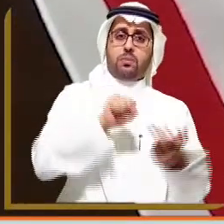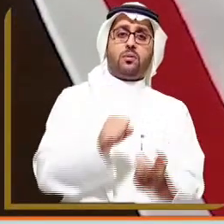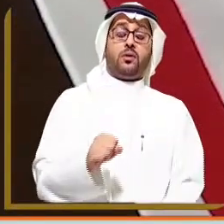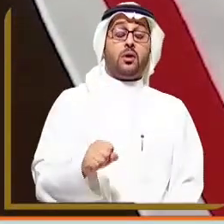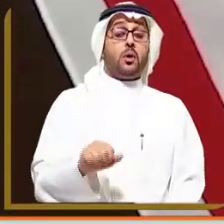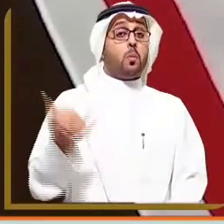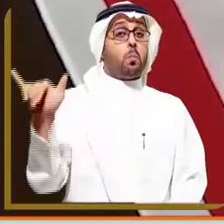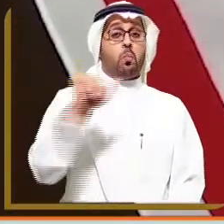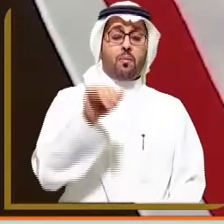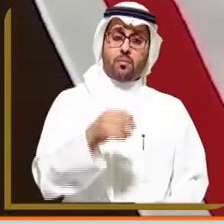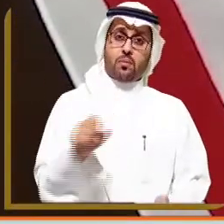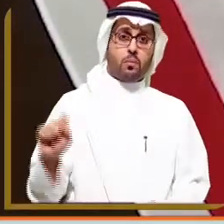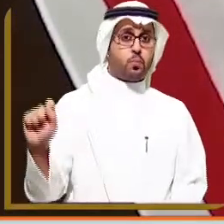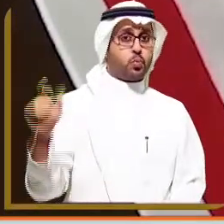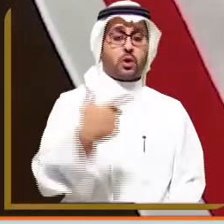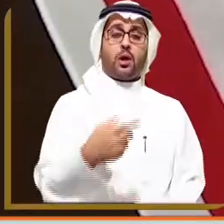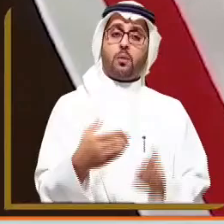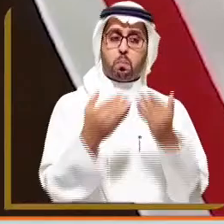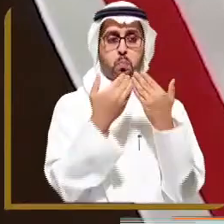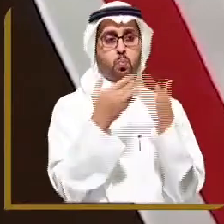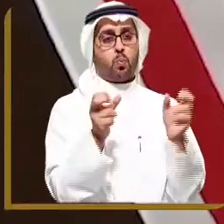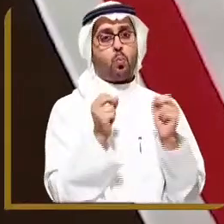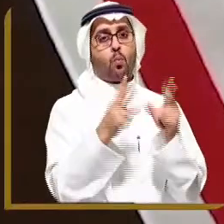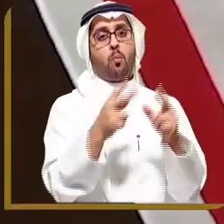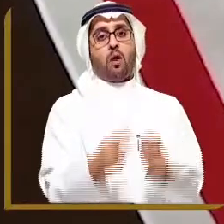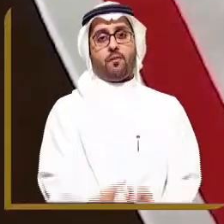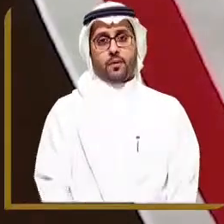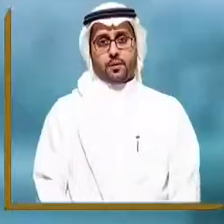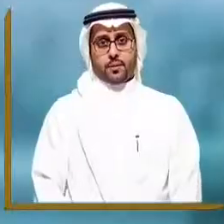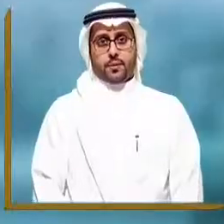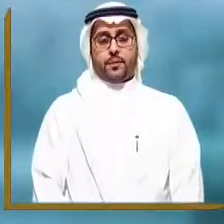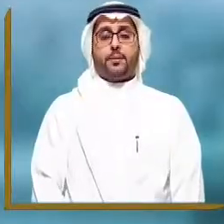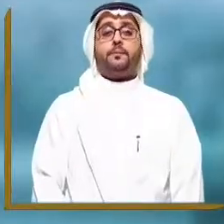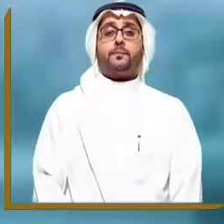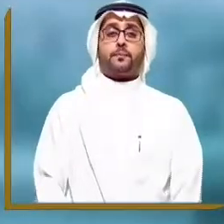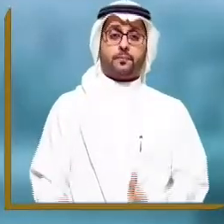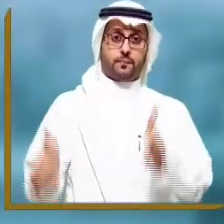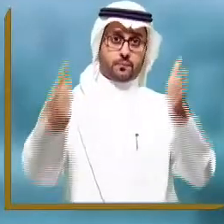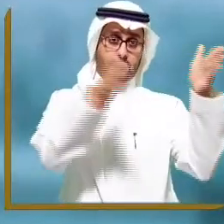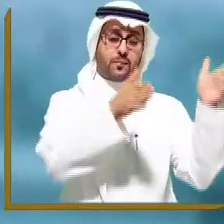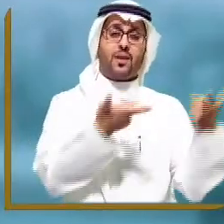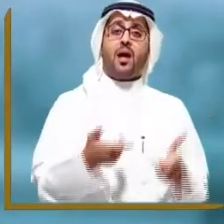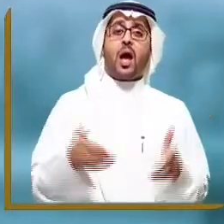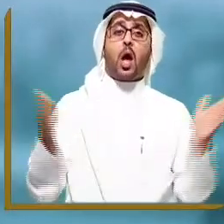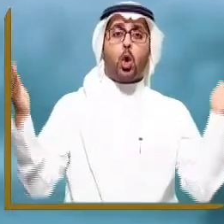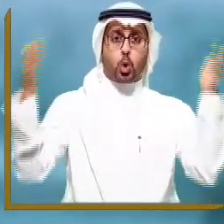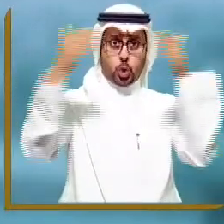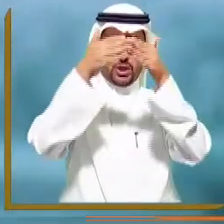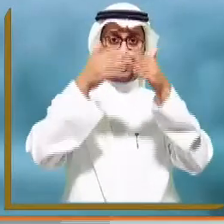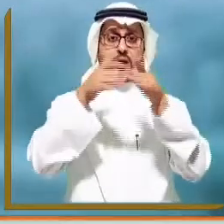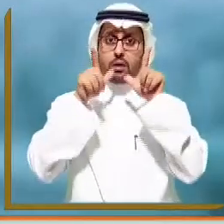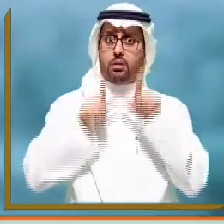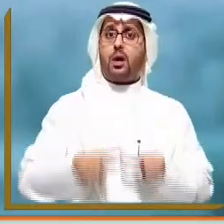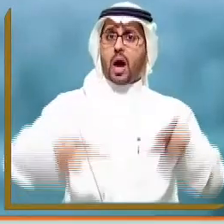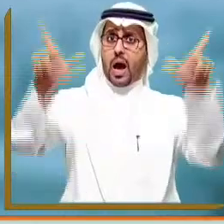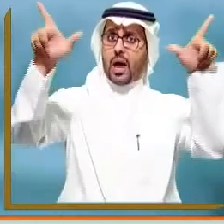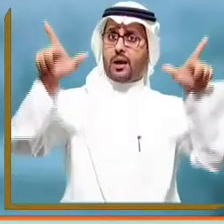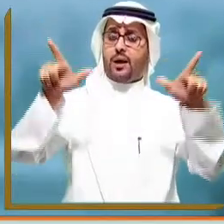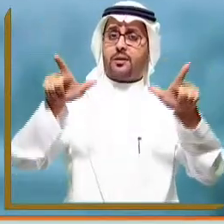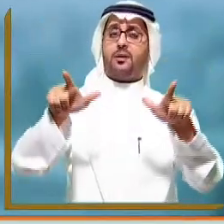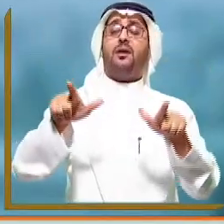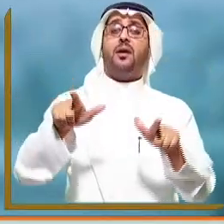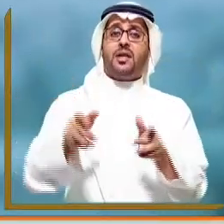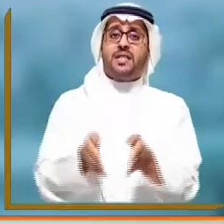وغير المشروط عن جميع المعتقلين السياسيين. في إندونيسيا، أعلنت السلطات العثور على